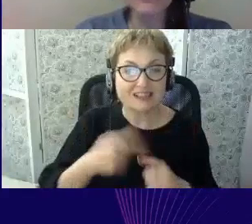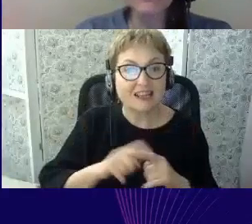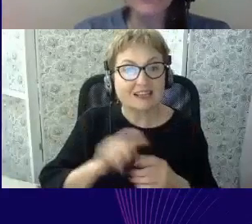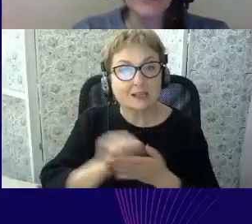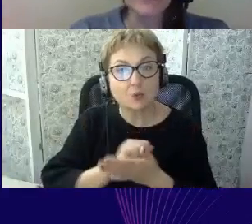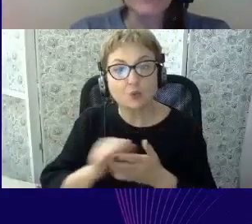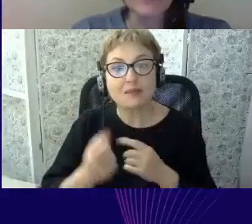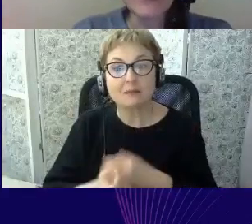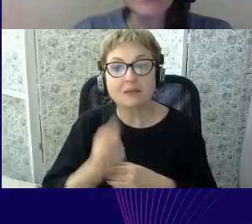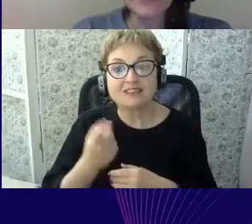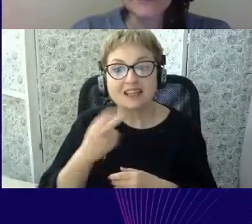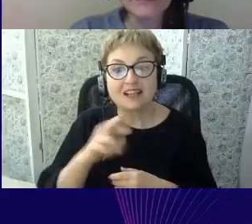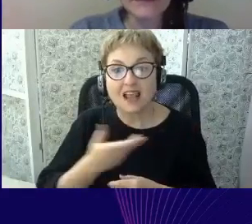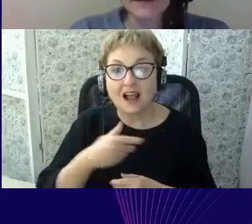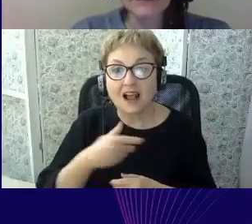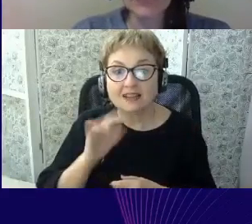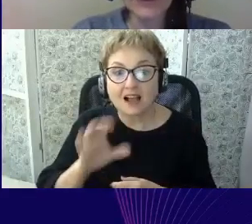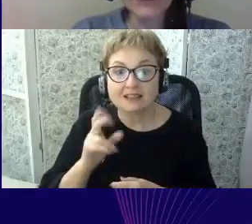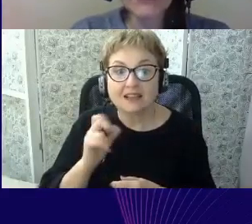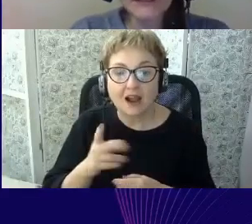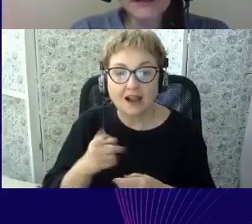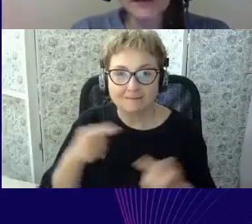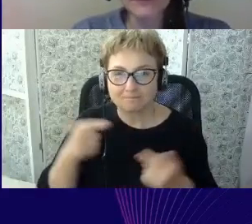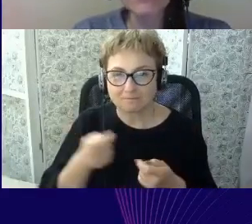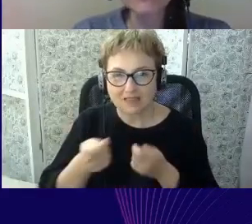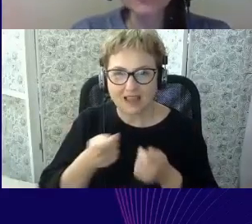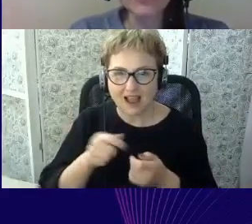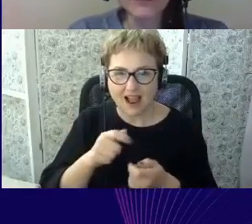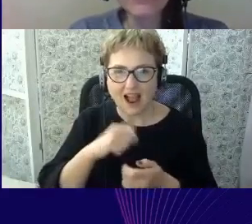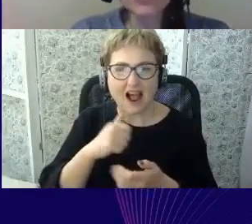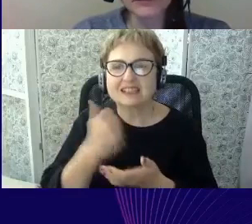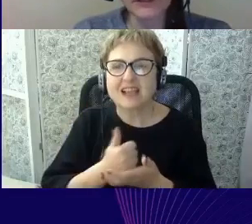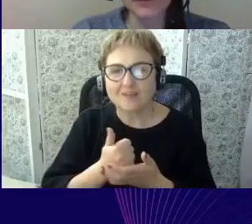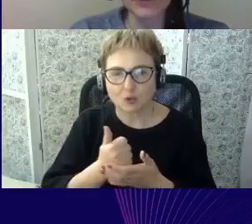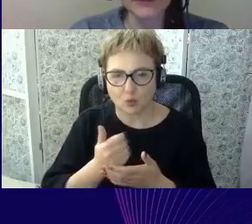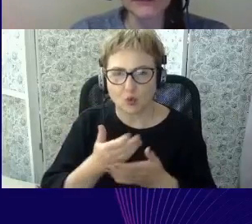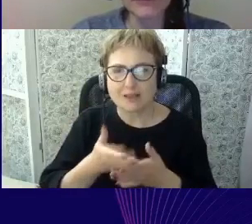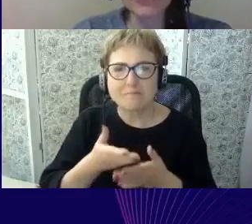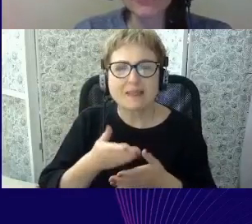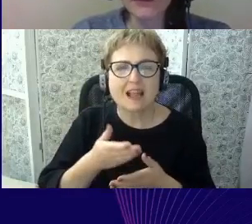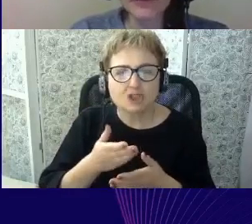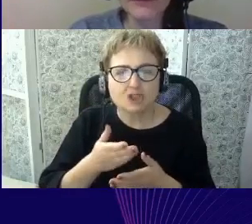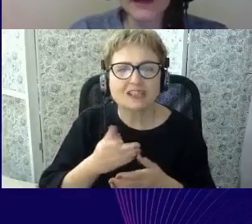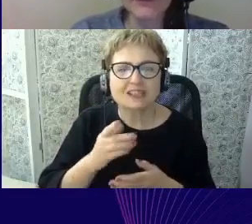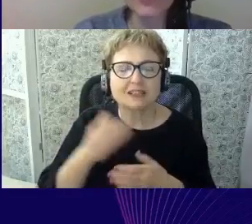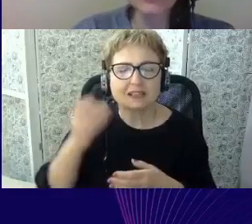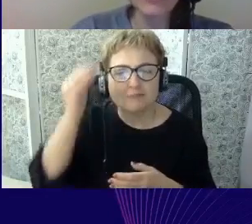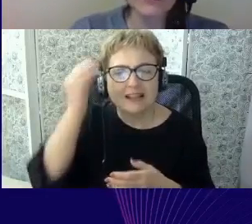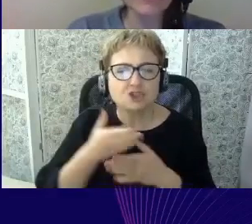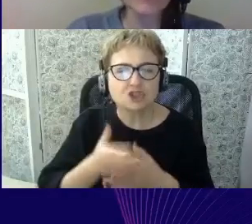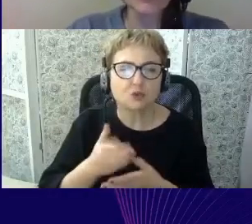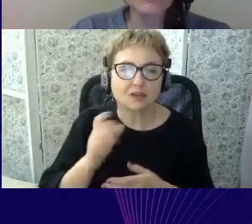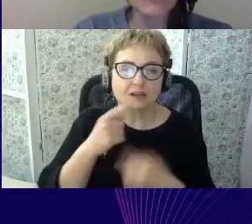документ появился для нас как такой ориентир, как основной методический, я бы даже сказала, инструмент,